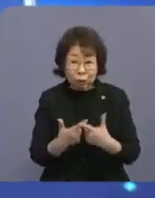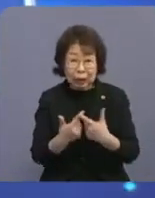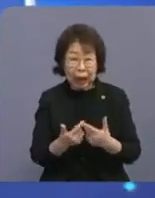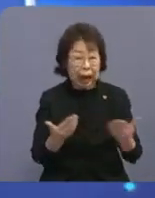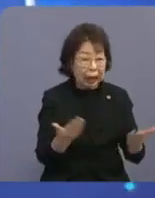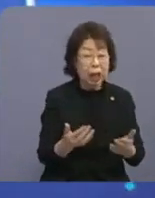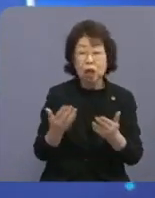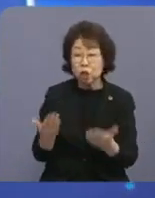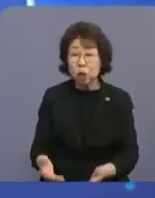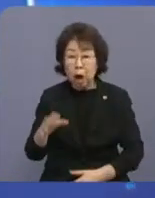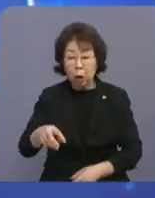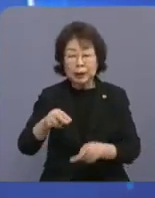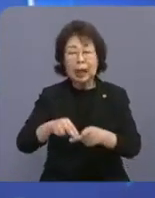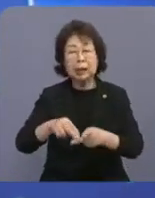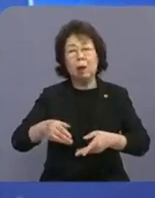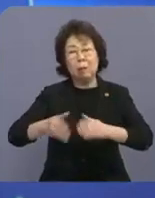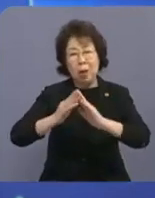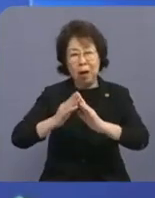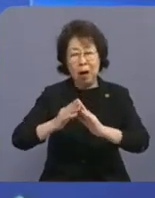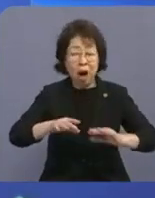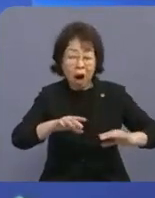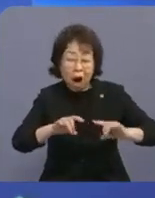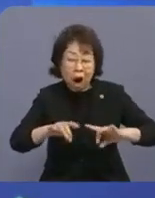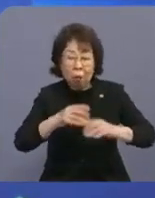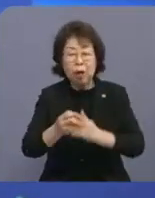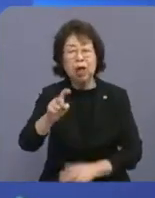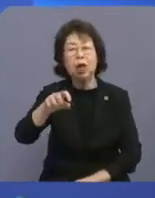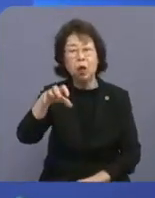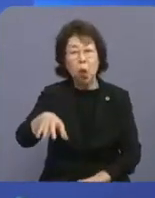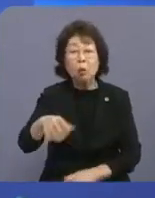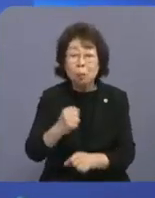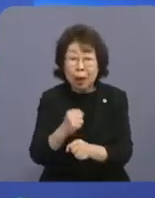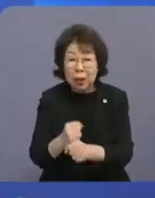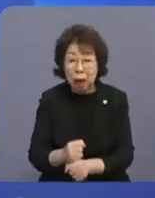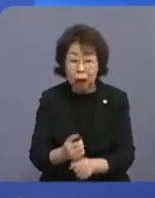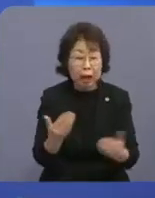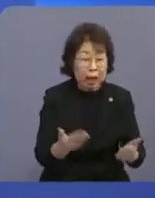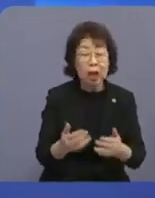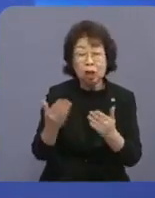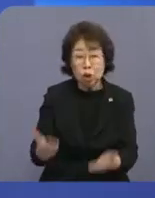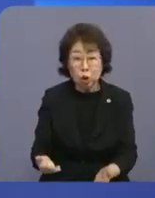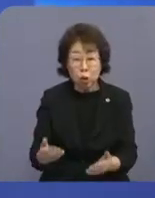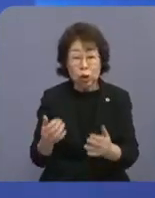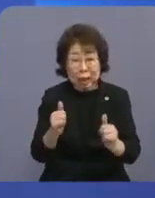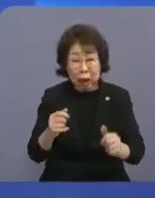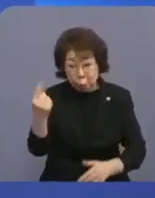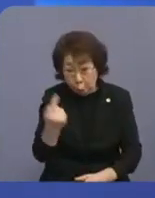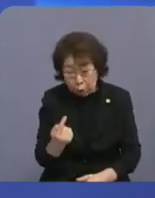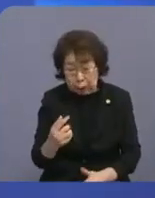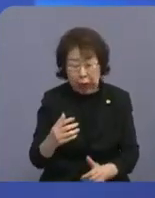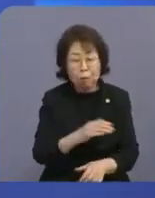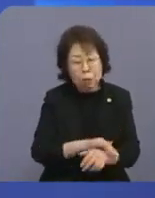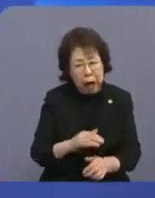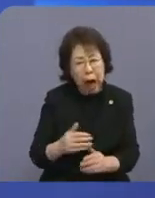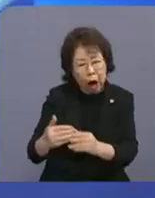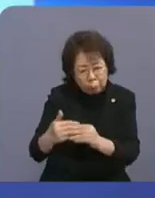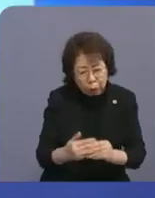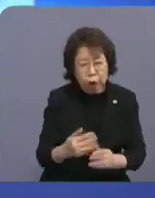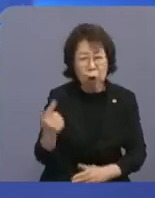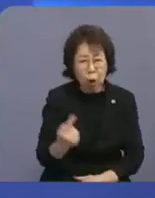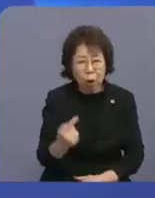워케이션 거점센터를 구축하고 위성센터 10곳을 만드는 등 워케이션 수요 잡기에 나섰습니다. 보도에 이상준